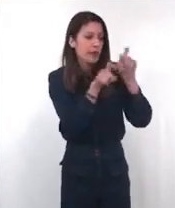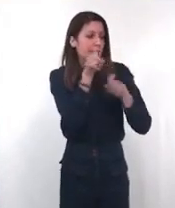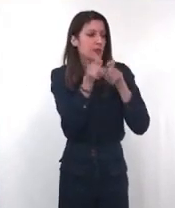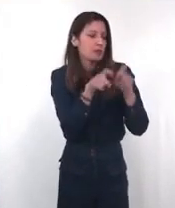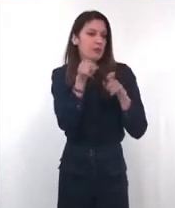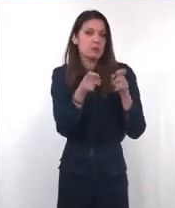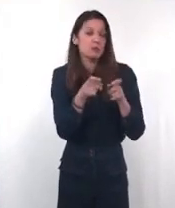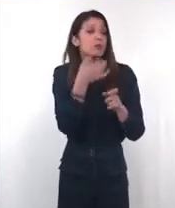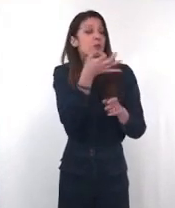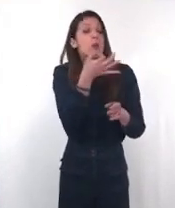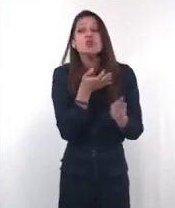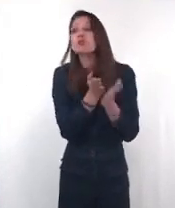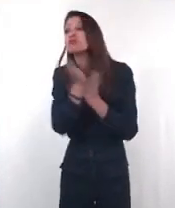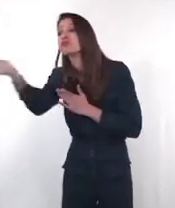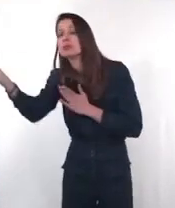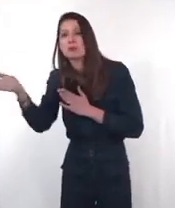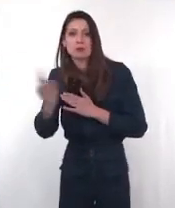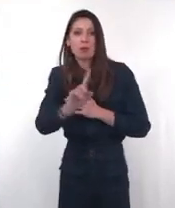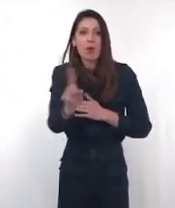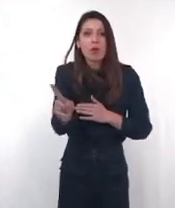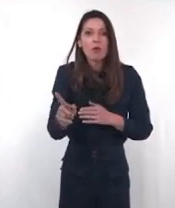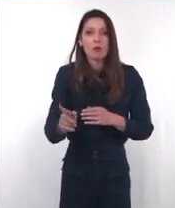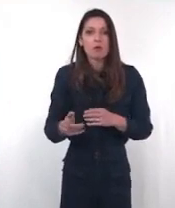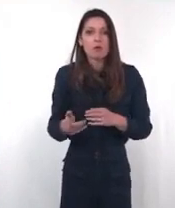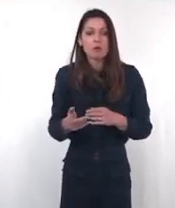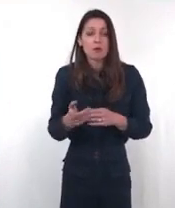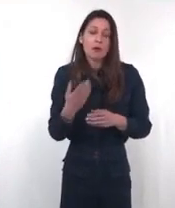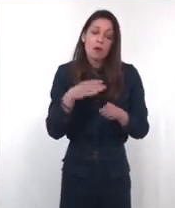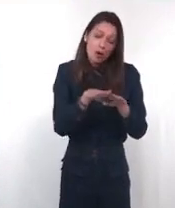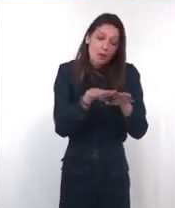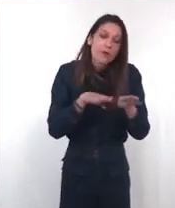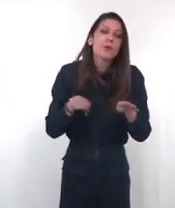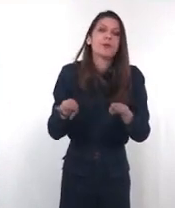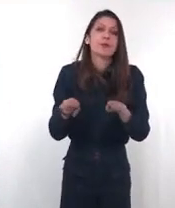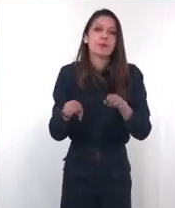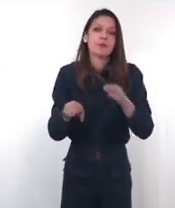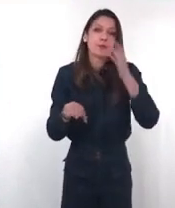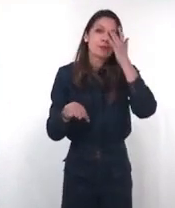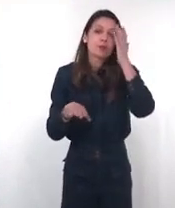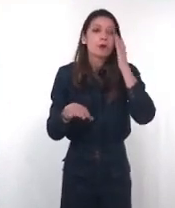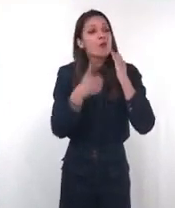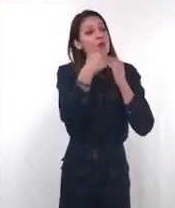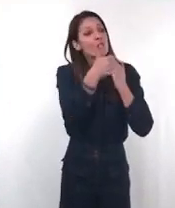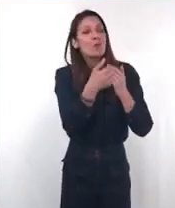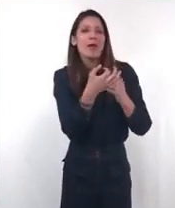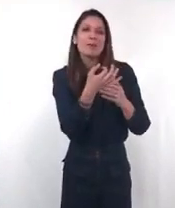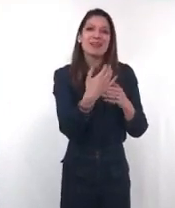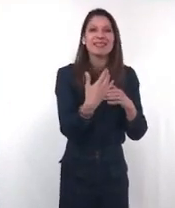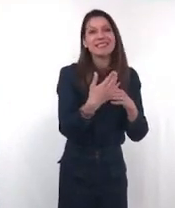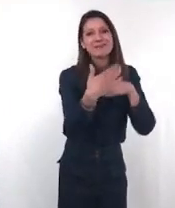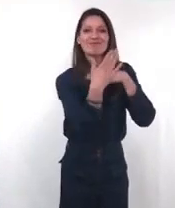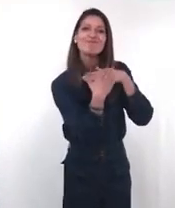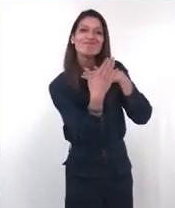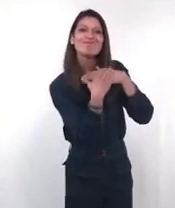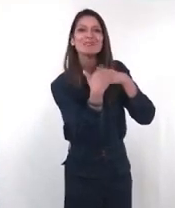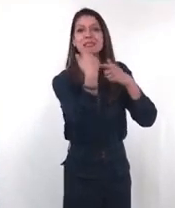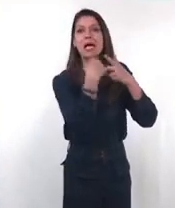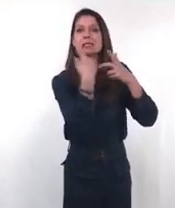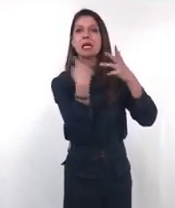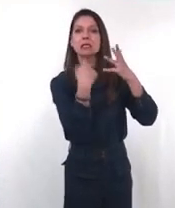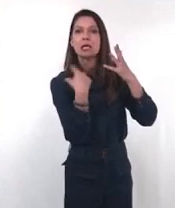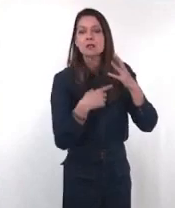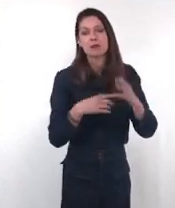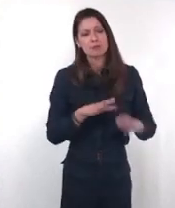appelez du hors-piste. Par ailleurs, j'ai des leçons à ce niveau-là venant de vous, quand on se